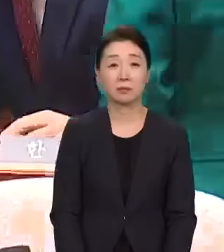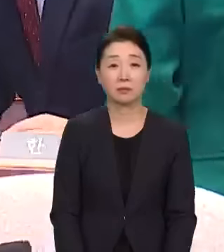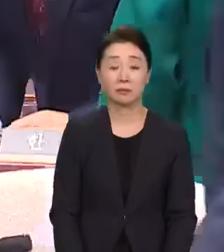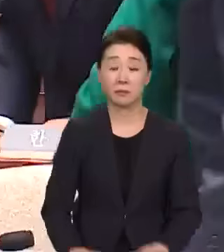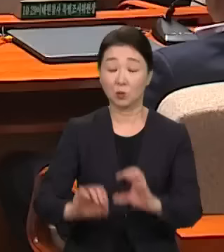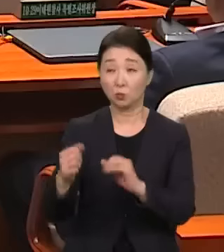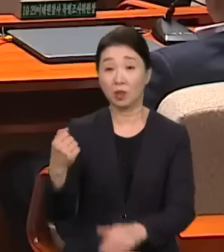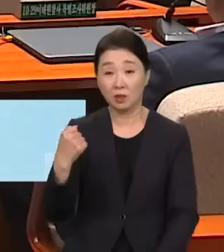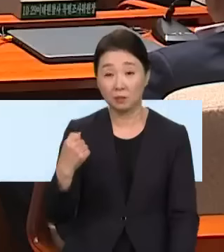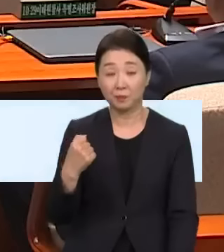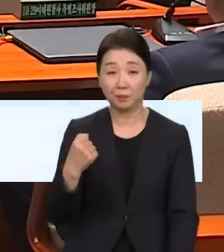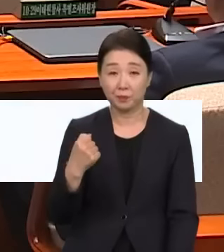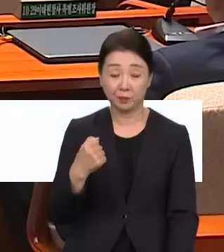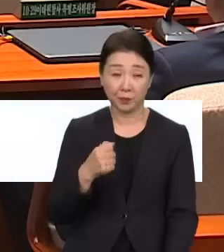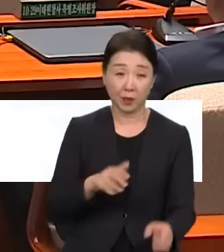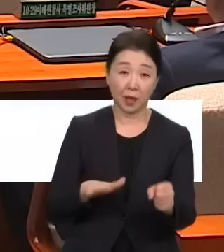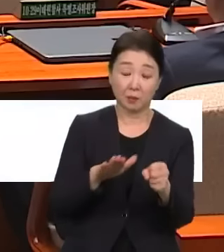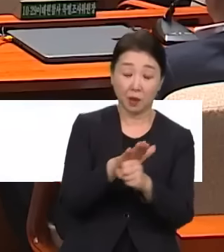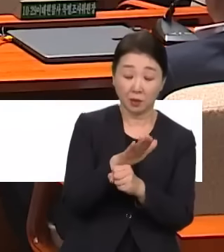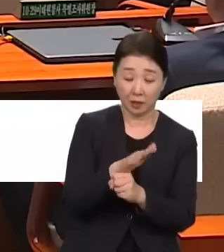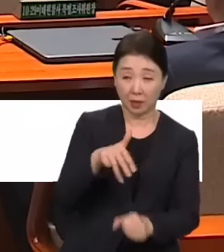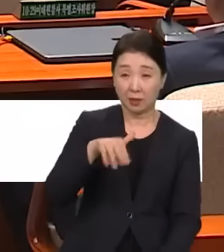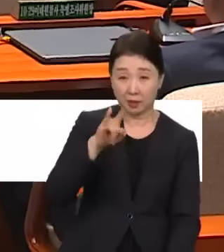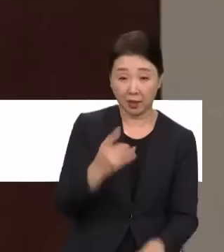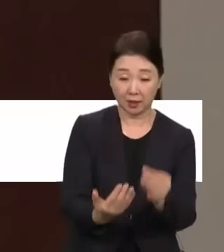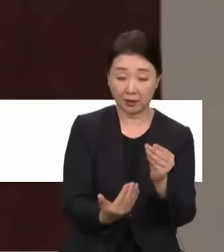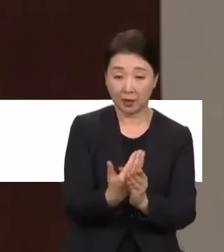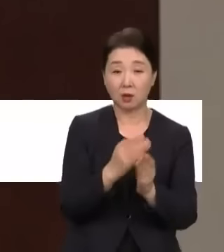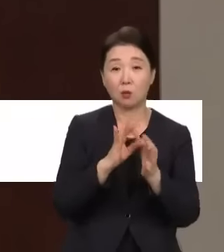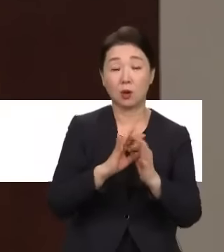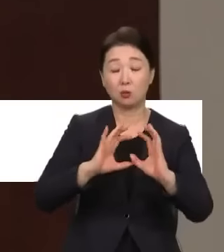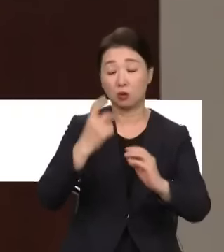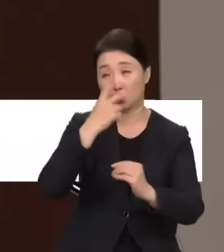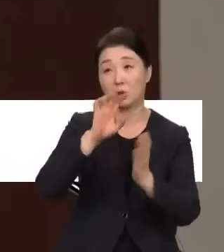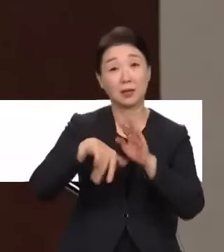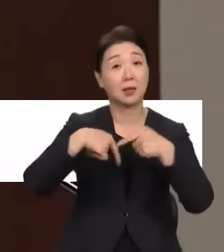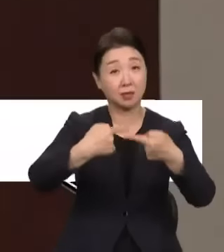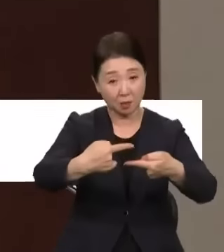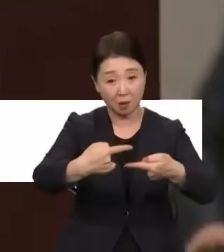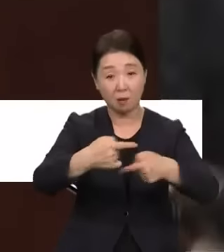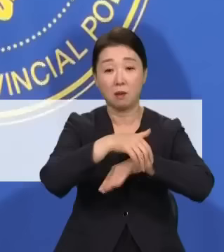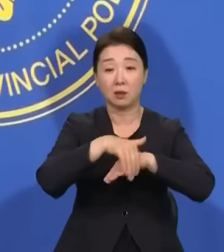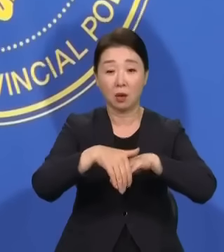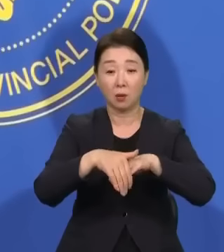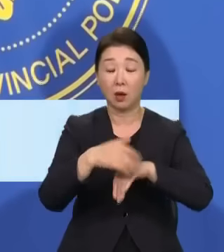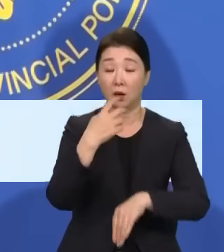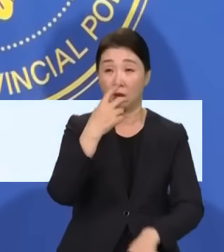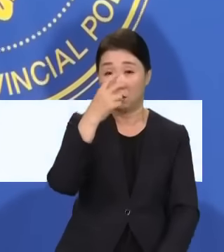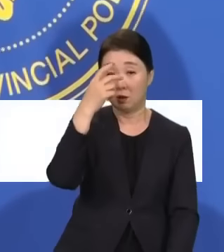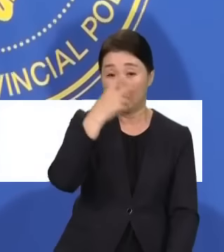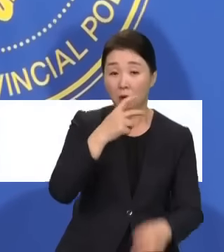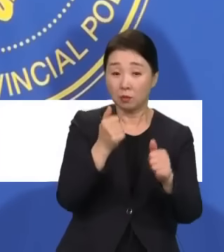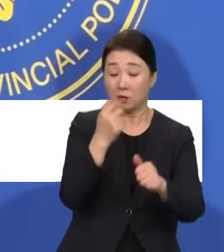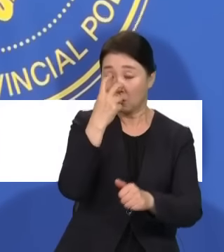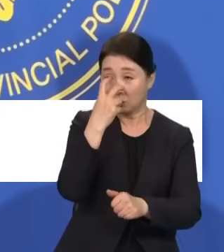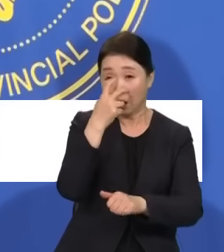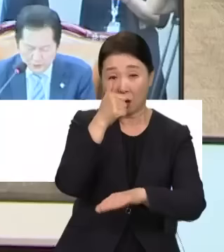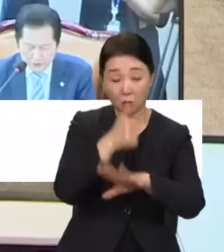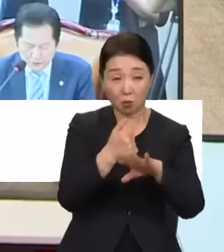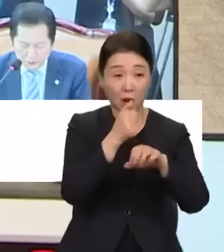국민의힘이 해병대 최상병 사건 국정조사에 참여한다고 밝혔습니다. 당초 경찰 수사 결과가 이미 나왔고